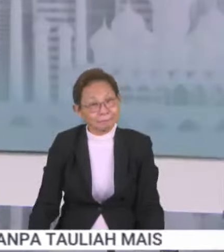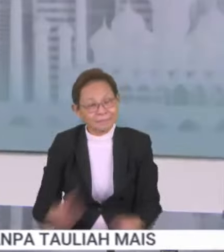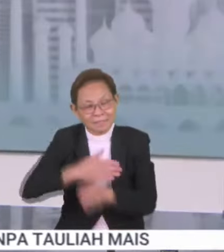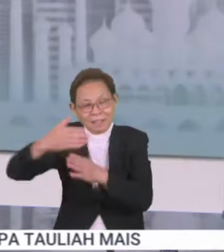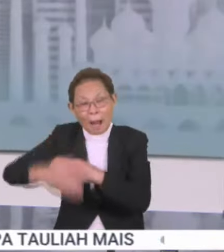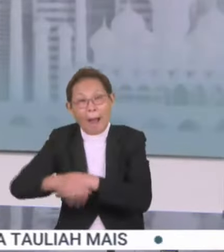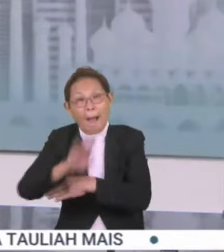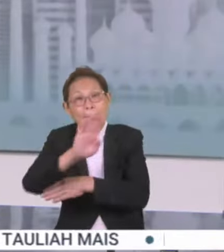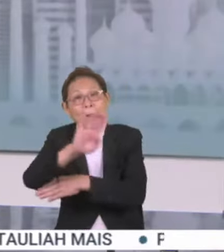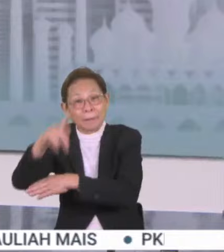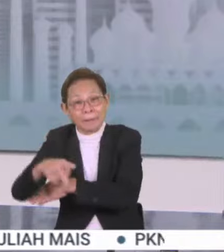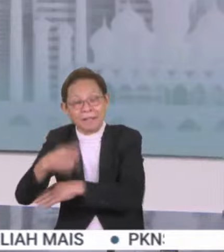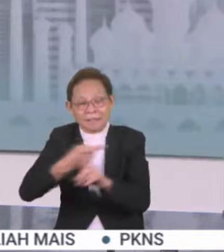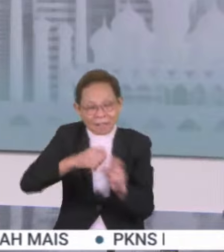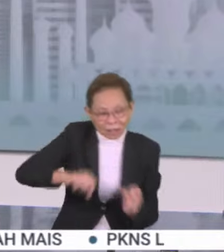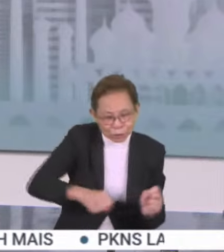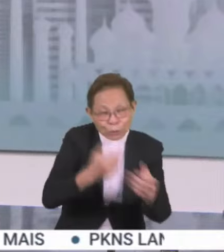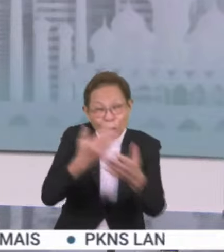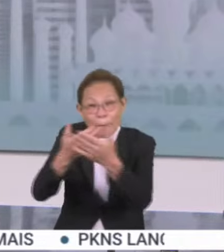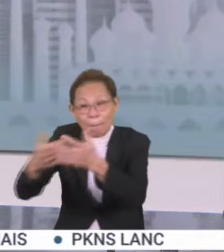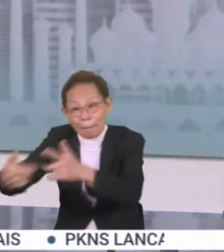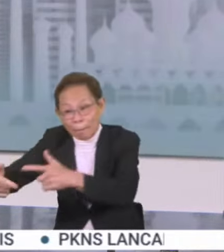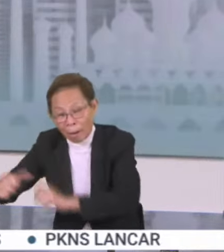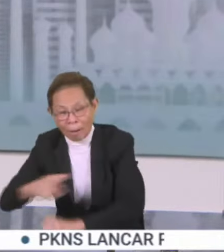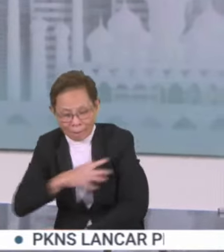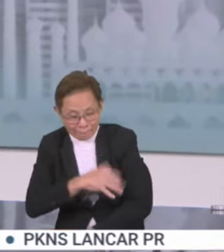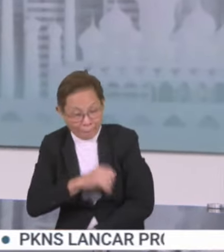Saudara, sekian berita perdana dari Sungai